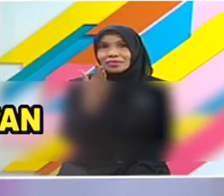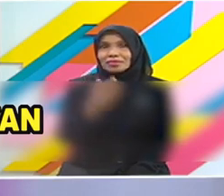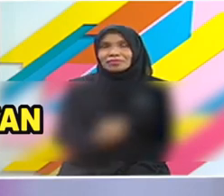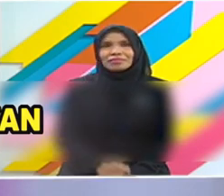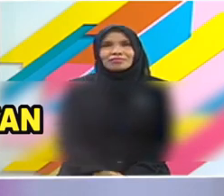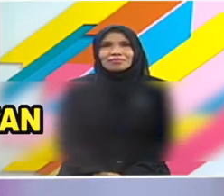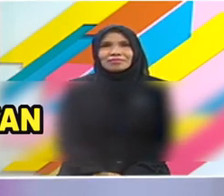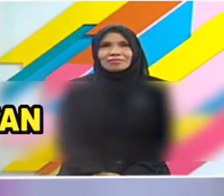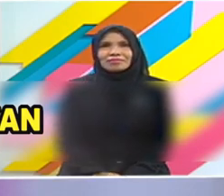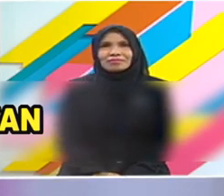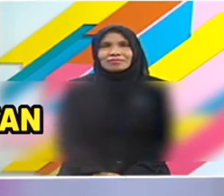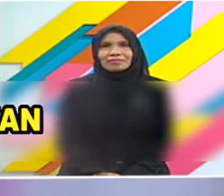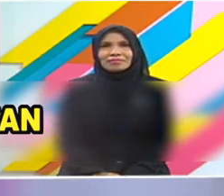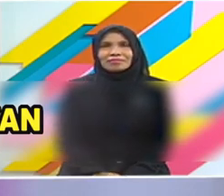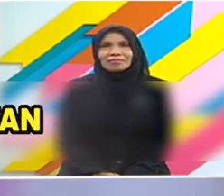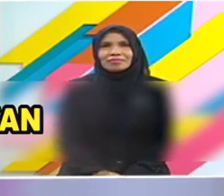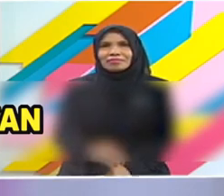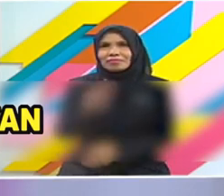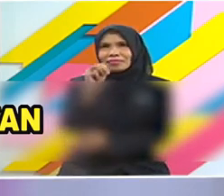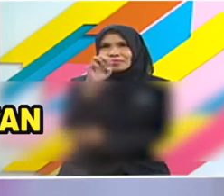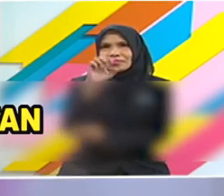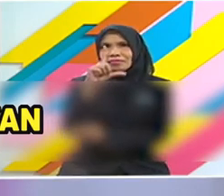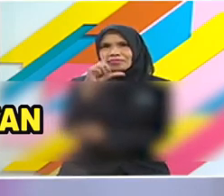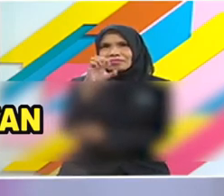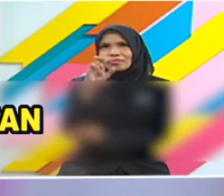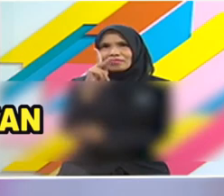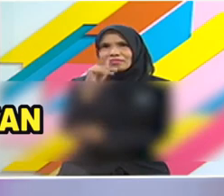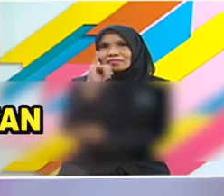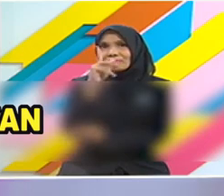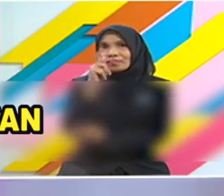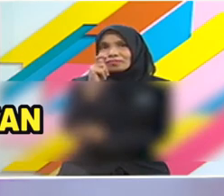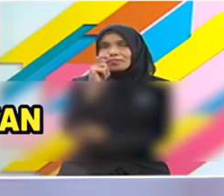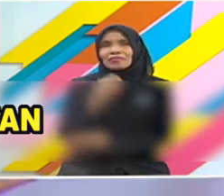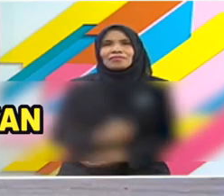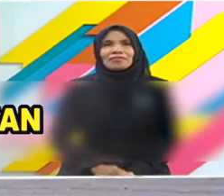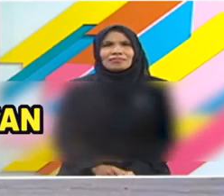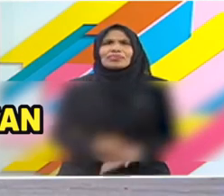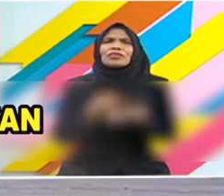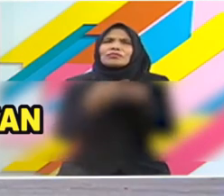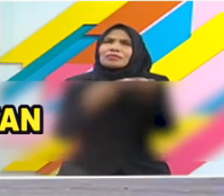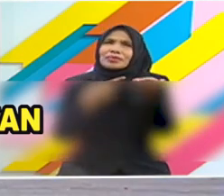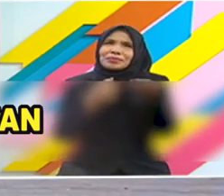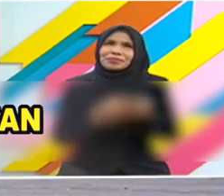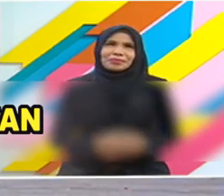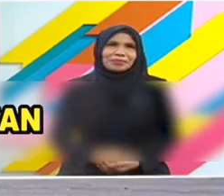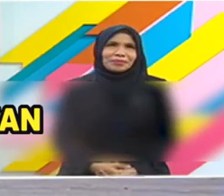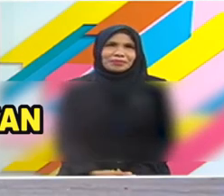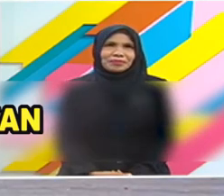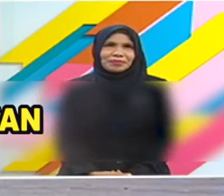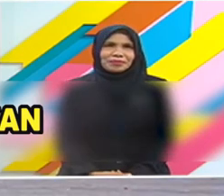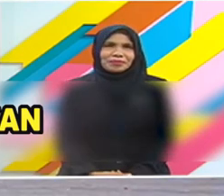Dan rasa dia macam melekit-lekit kat situ. Okey, apa dia ni? Cikgu Su apa ni? Okey, kalau kat